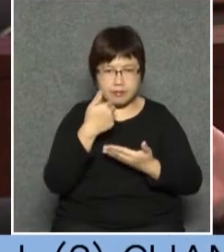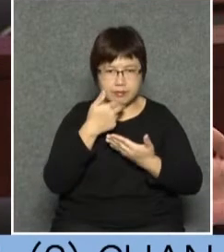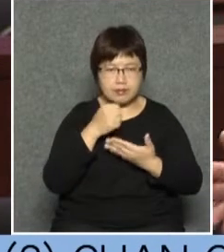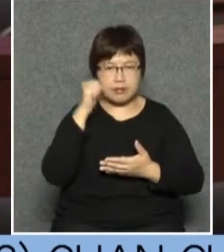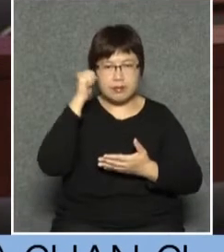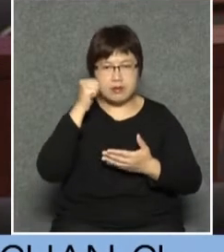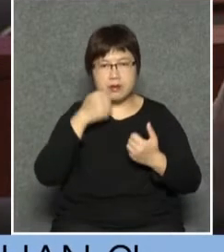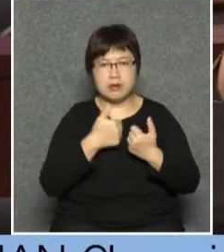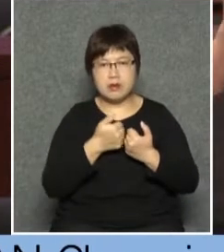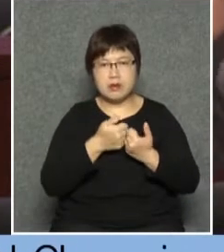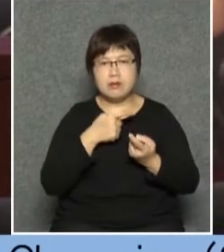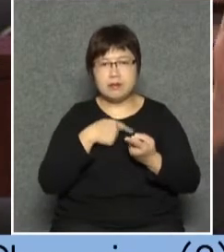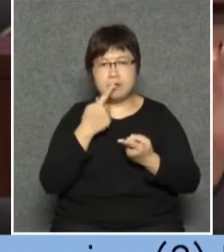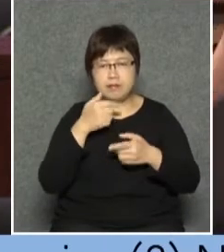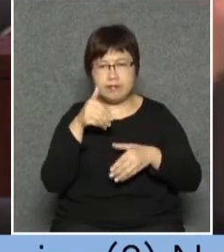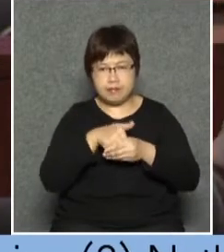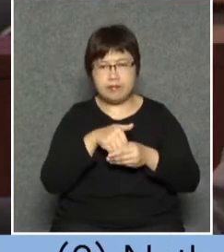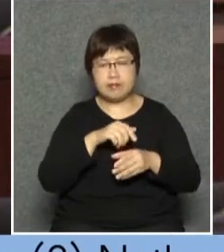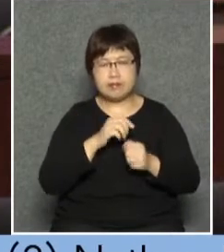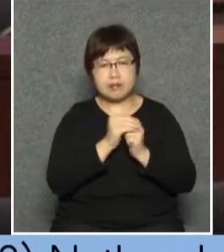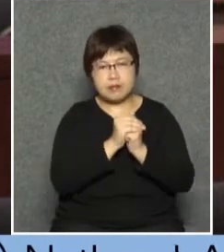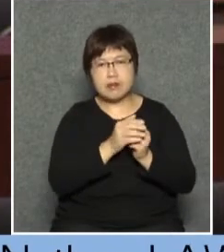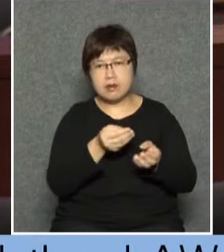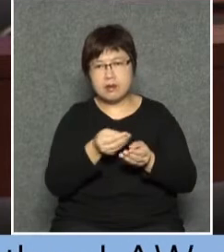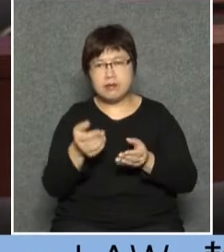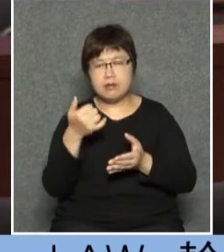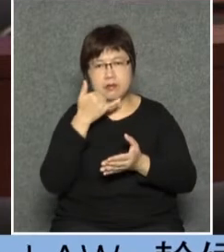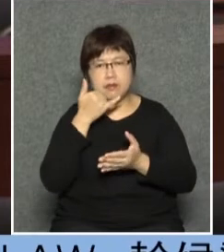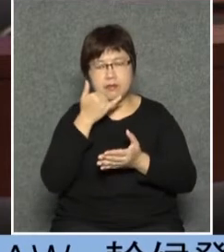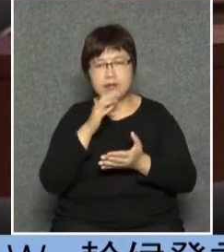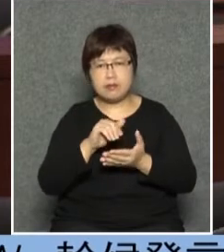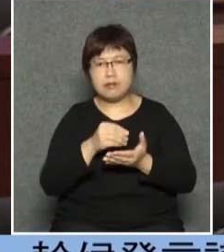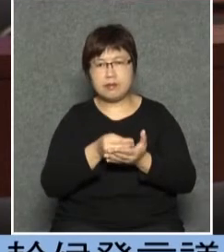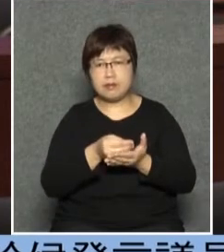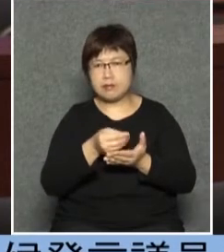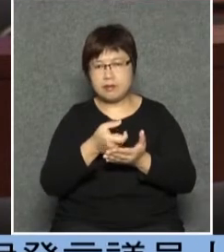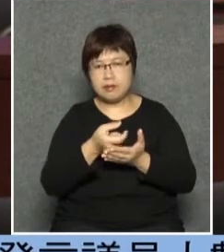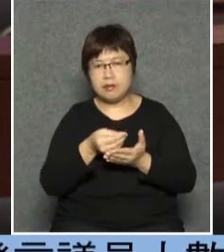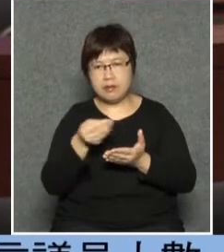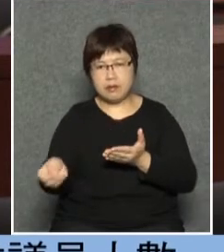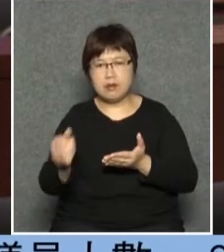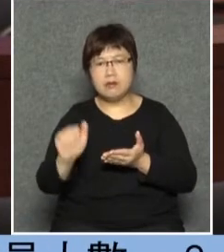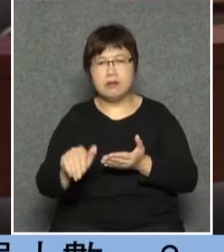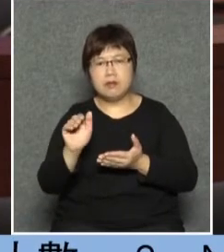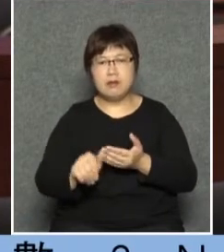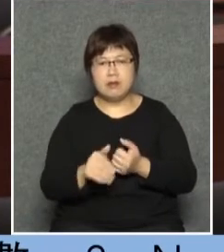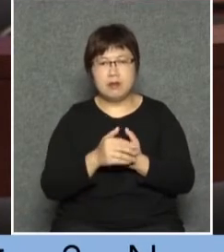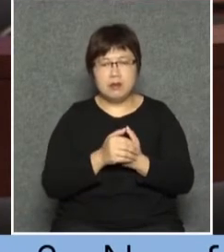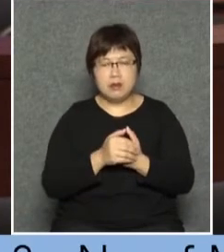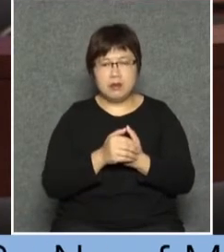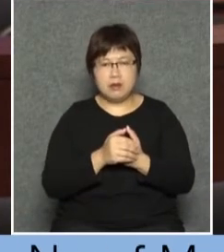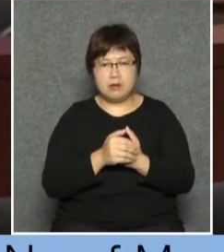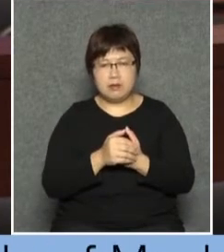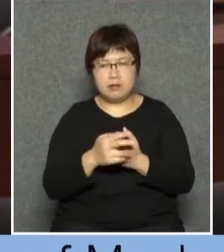结婚给人情新年收利是，都可以用手机程式付支付。看回我们香